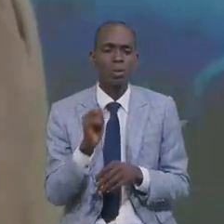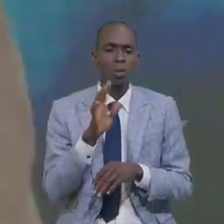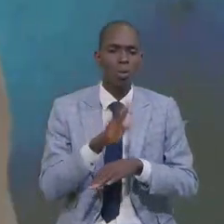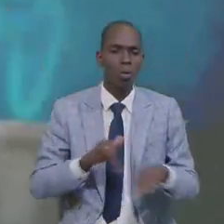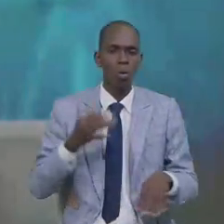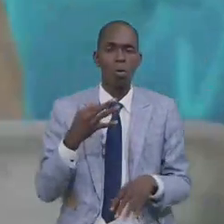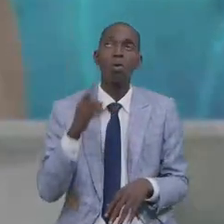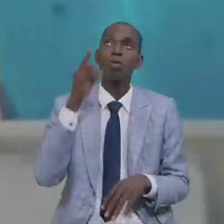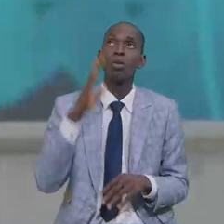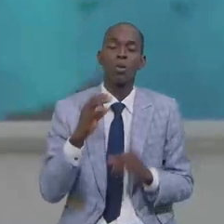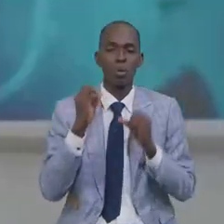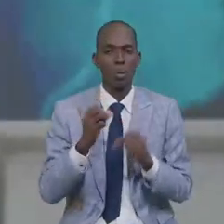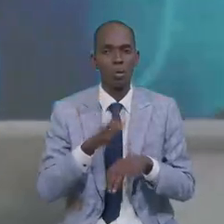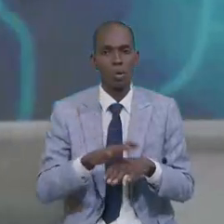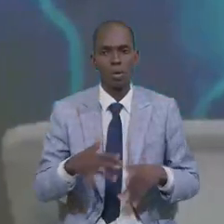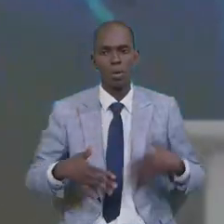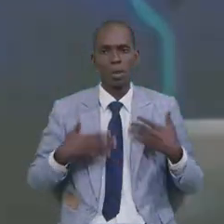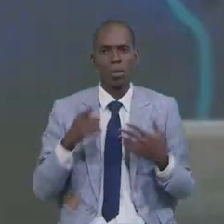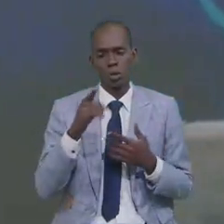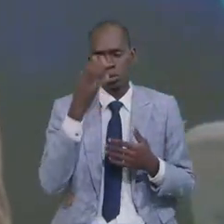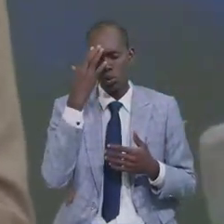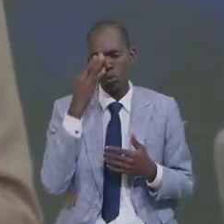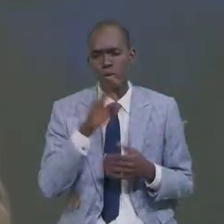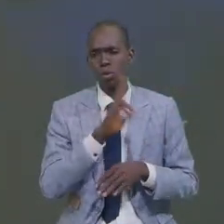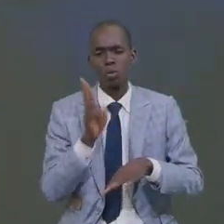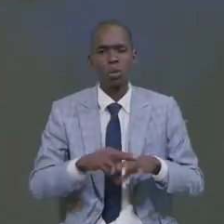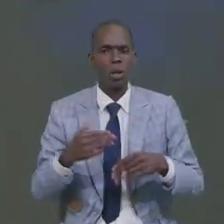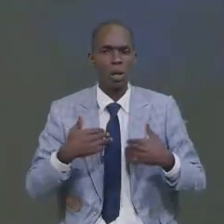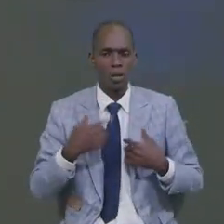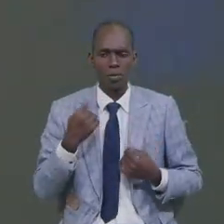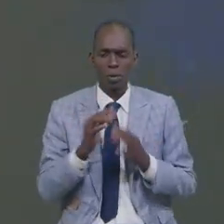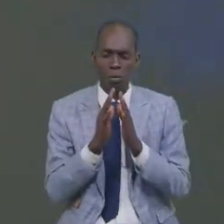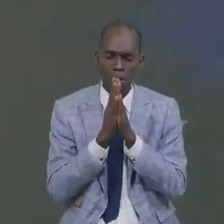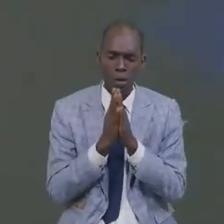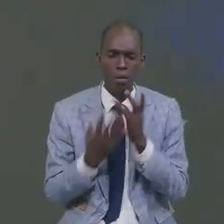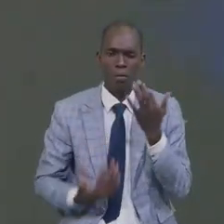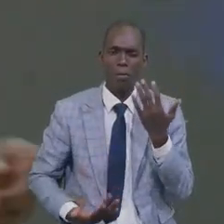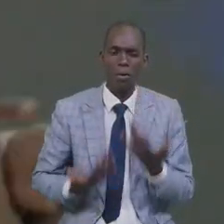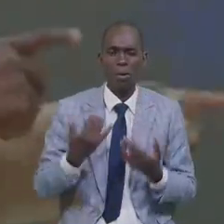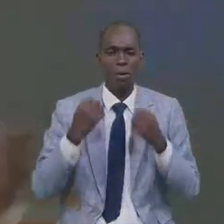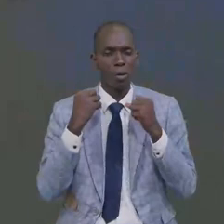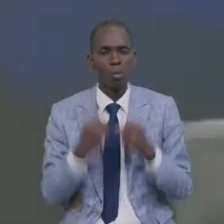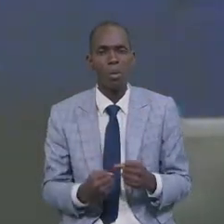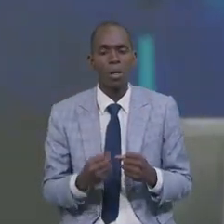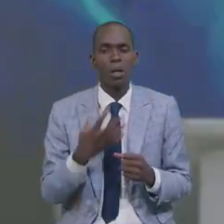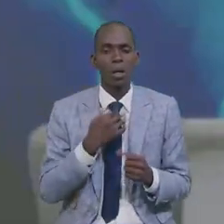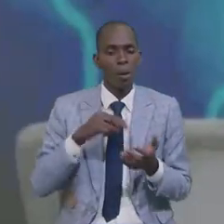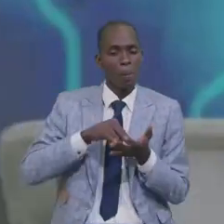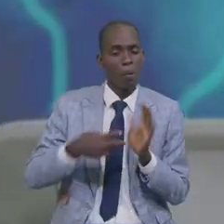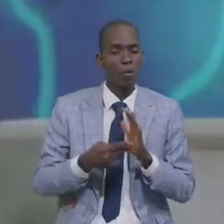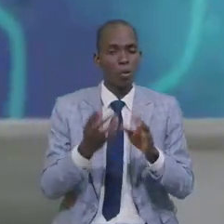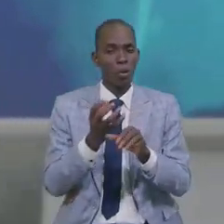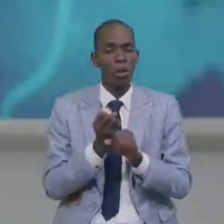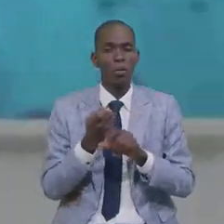avait sur ta vie. Tu avais la prière dans la puissance, tu avais la puissance, le feu dans la prière. Et ce que tu connaissais